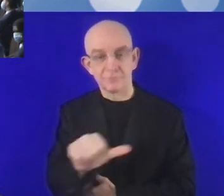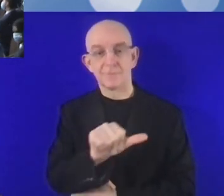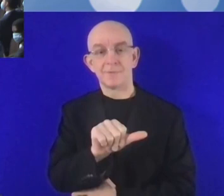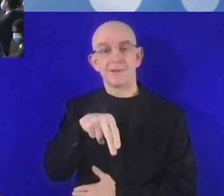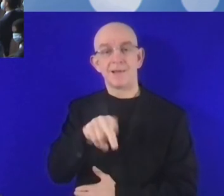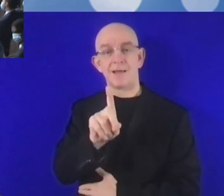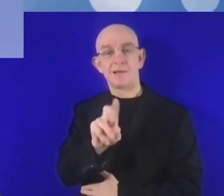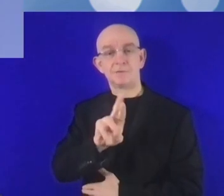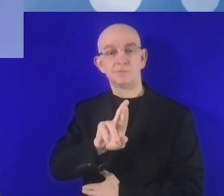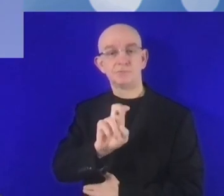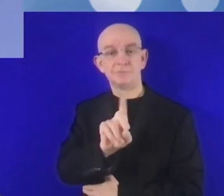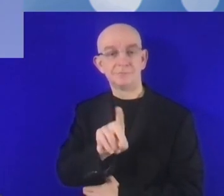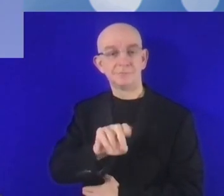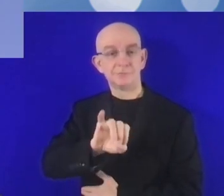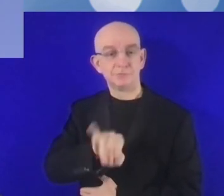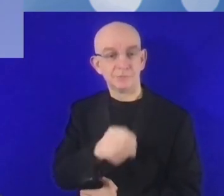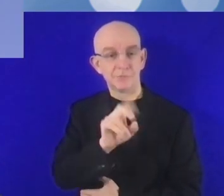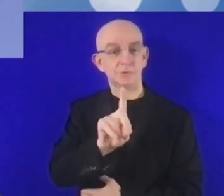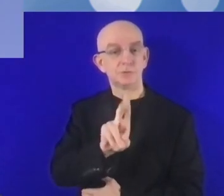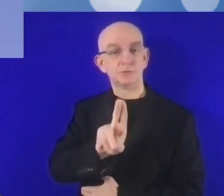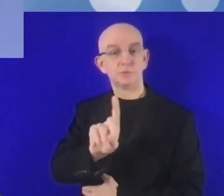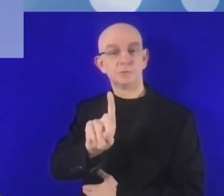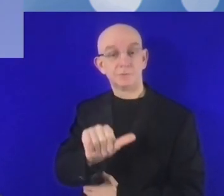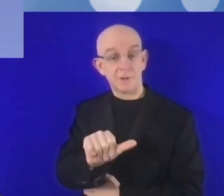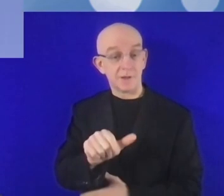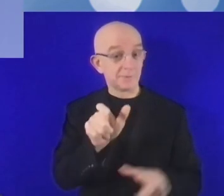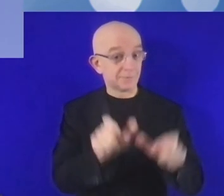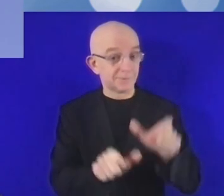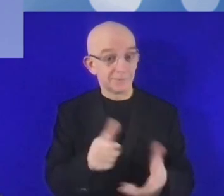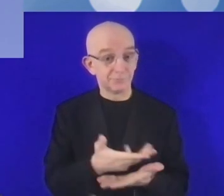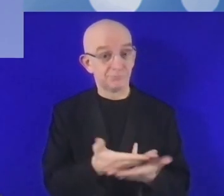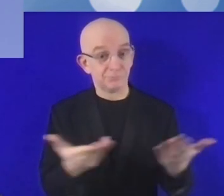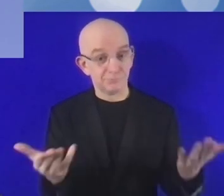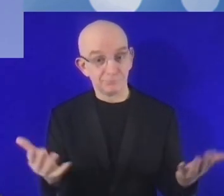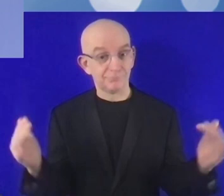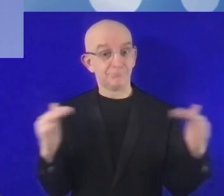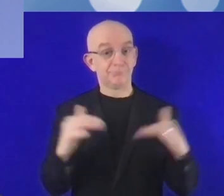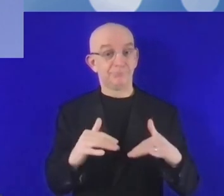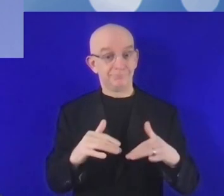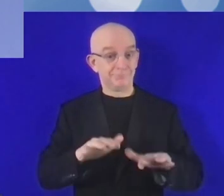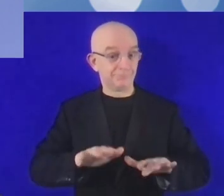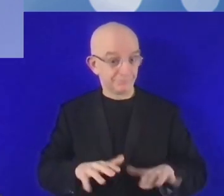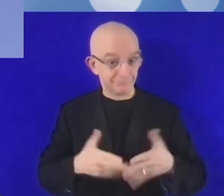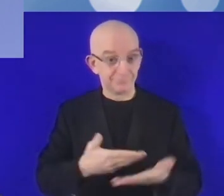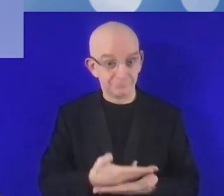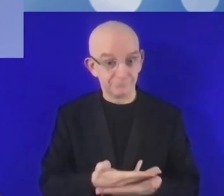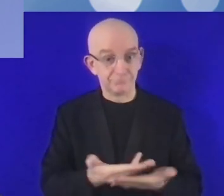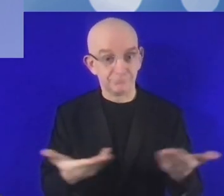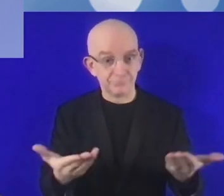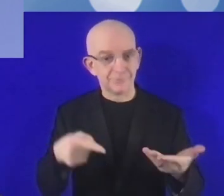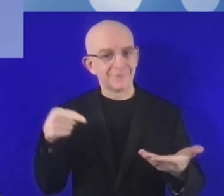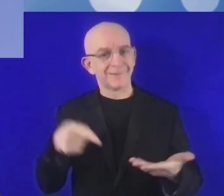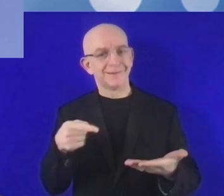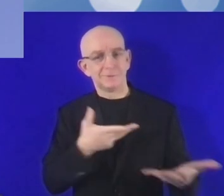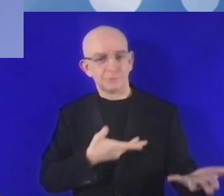波兰的总统Andrzej Duda。除了这个之外，我们还有其他的参加者，而且我也在